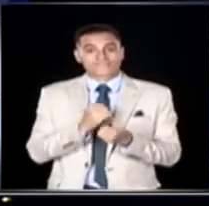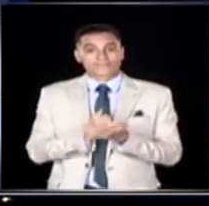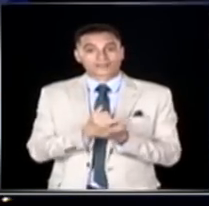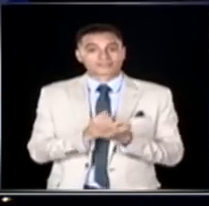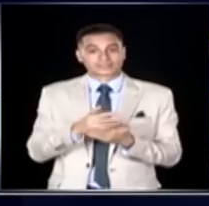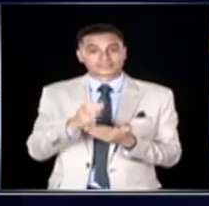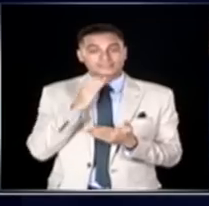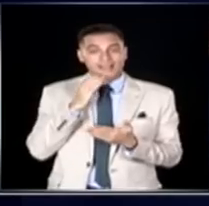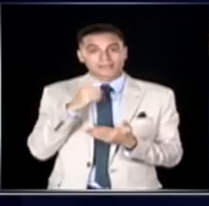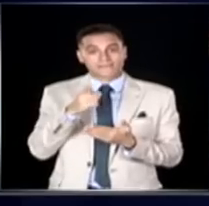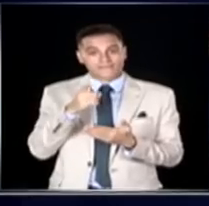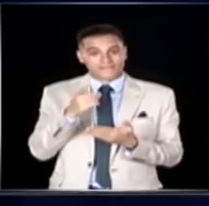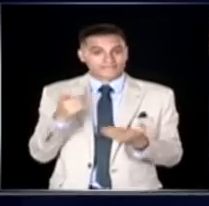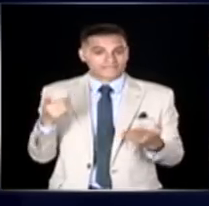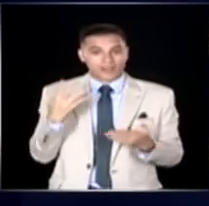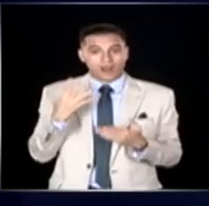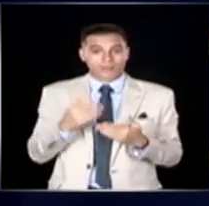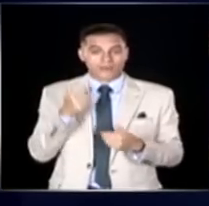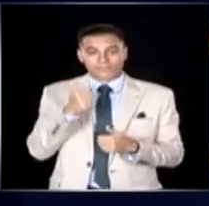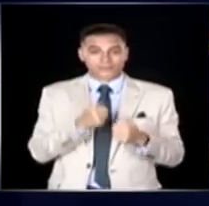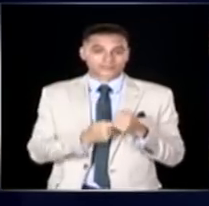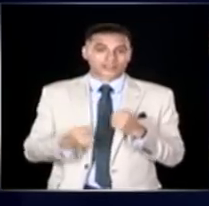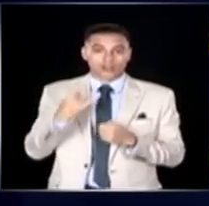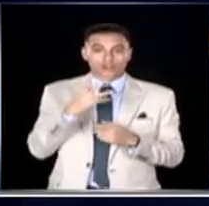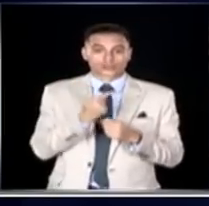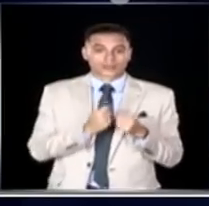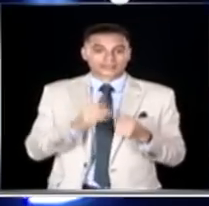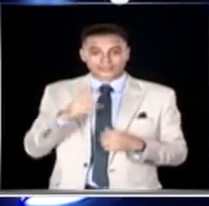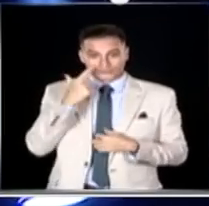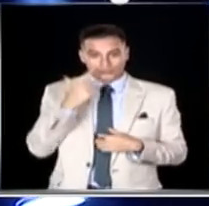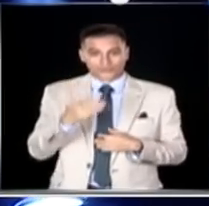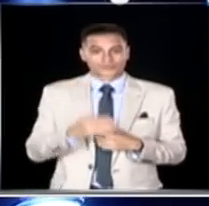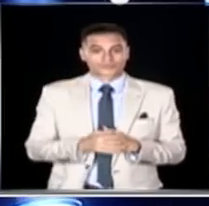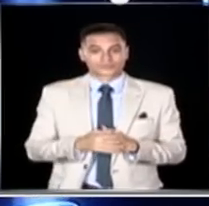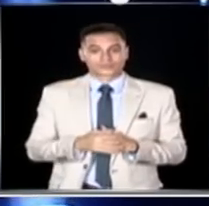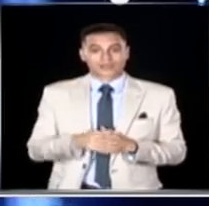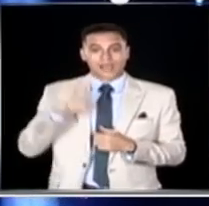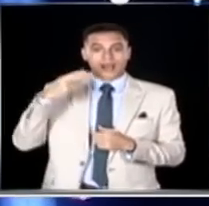ده. طيب، 4 اختيارات بزائد 10 أو ناقص 5.